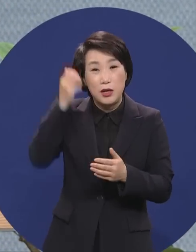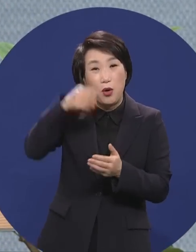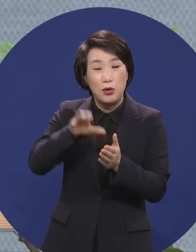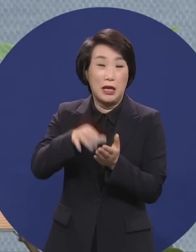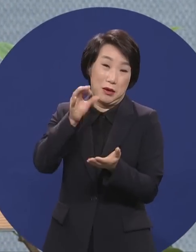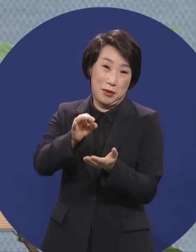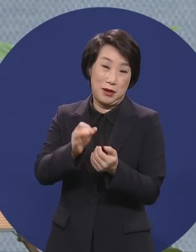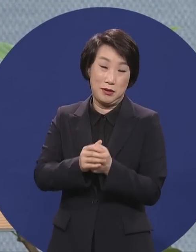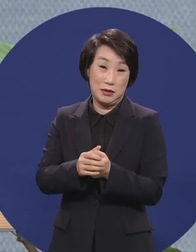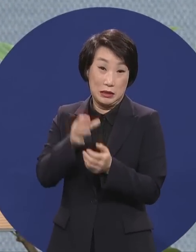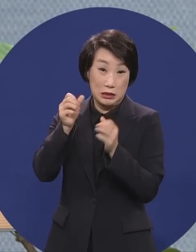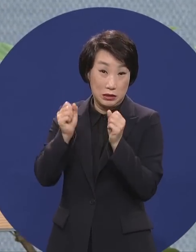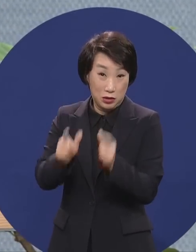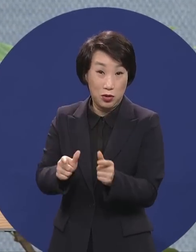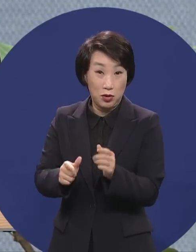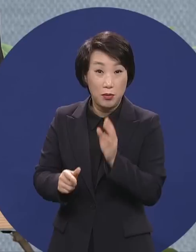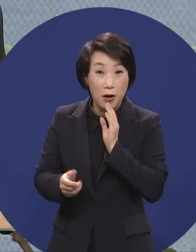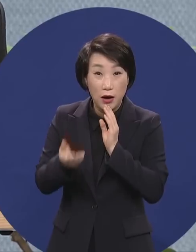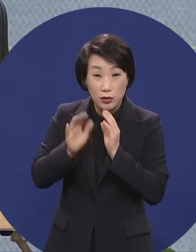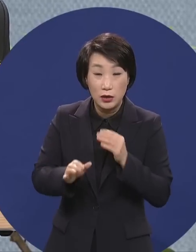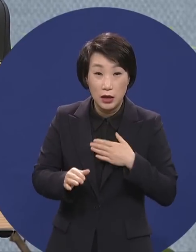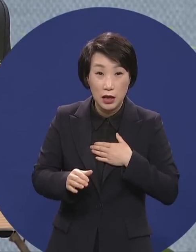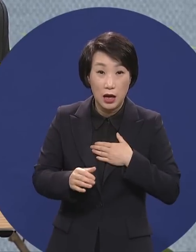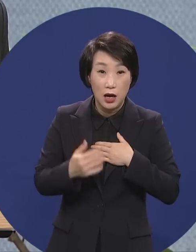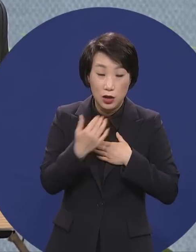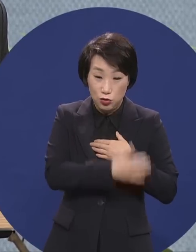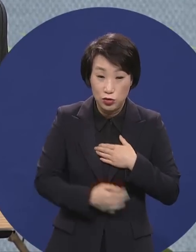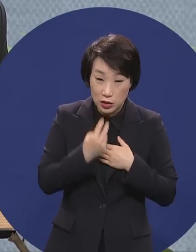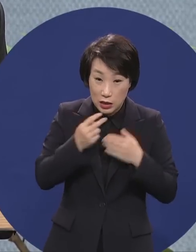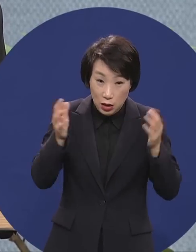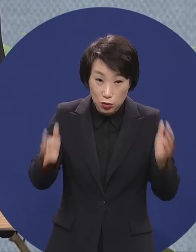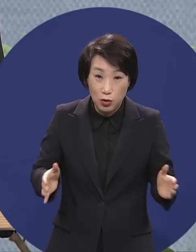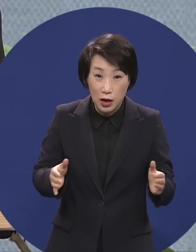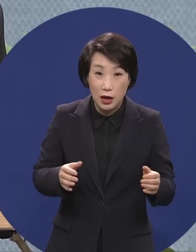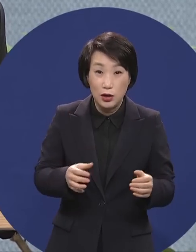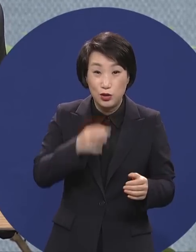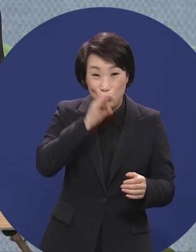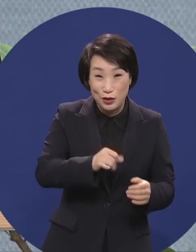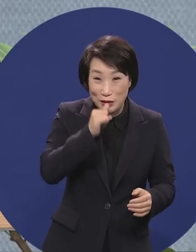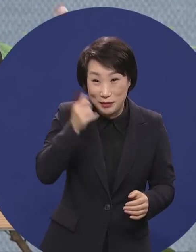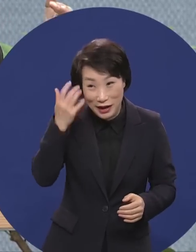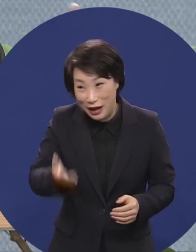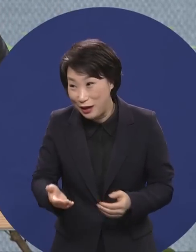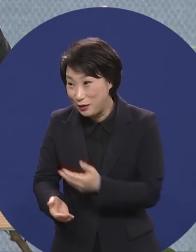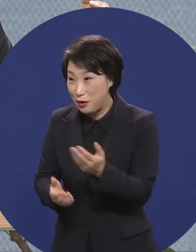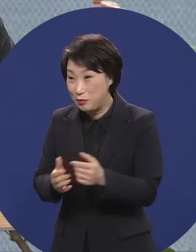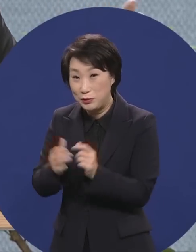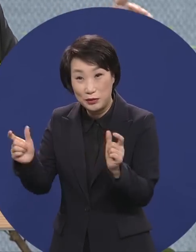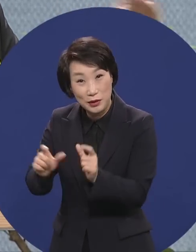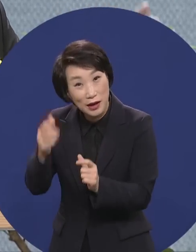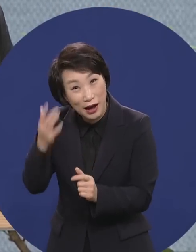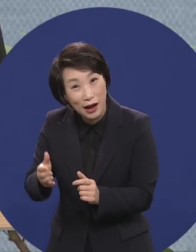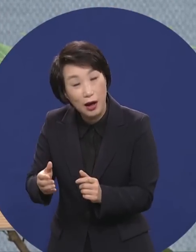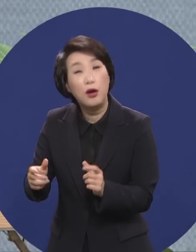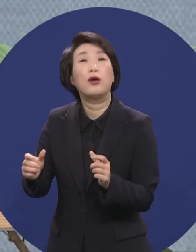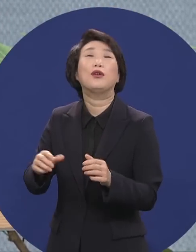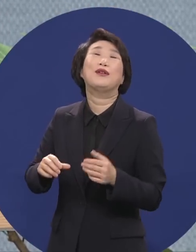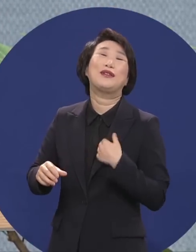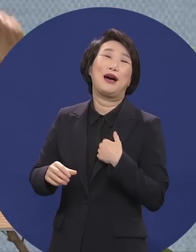재산이요 기업인데, 세월 속에서 육신의 삶이 보태집니까? 낭비됩니까? 사라져간다 이